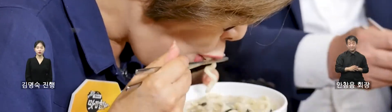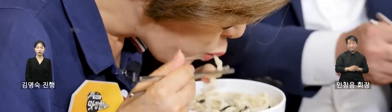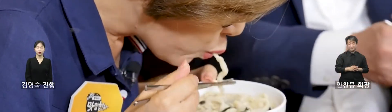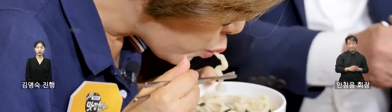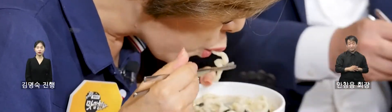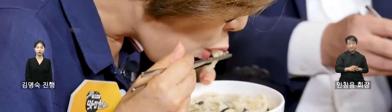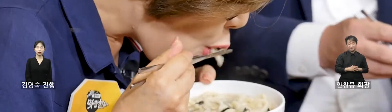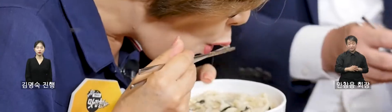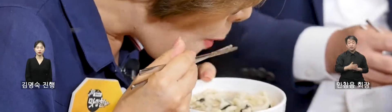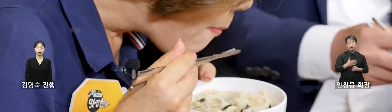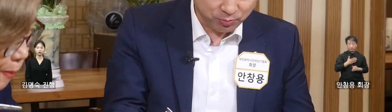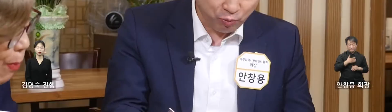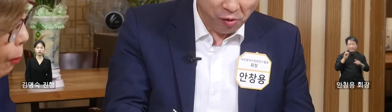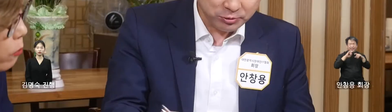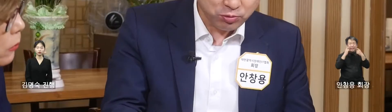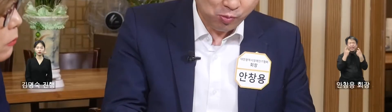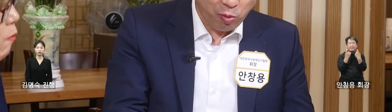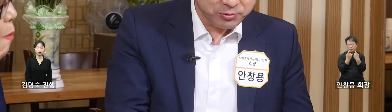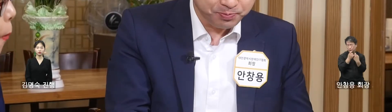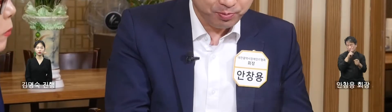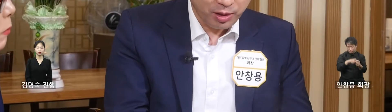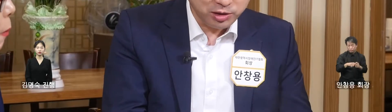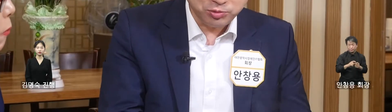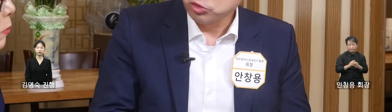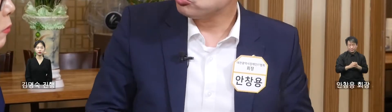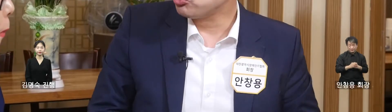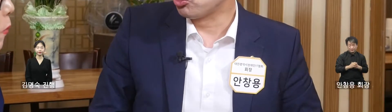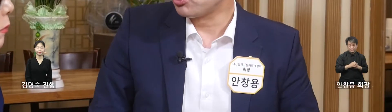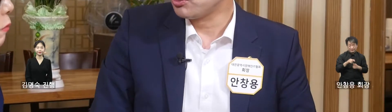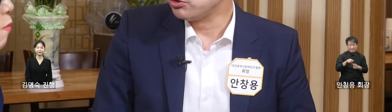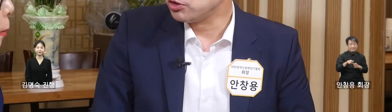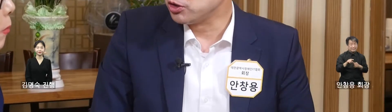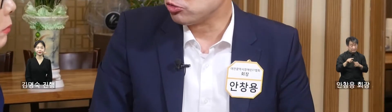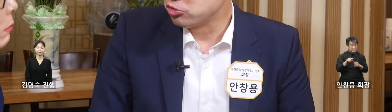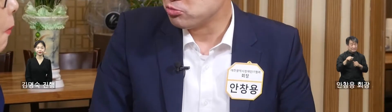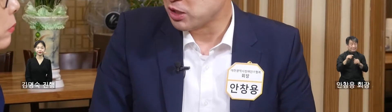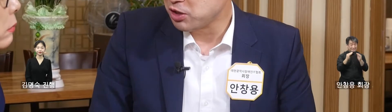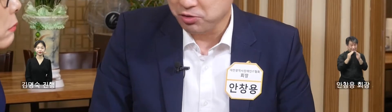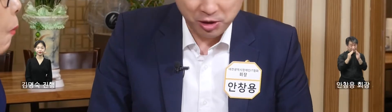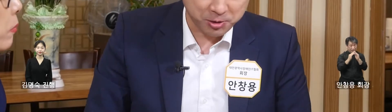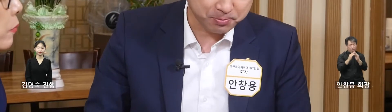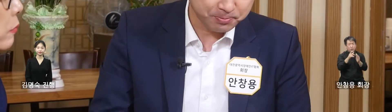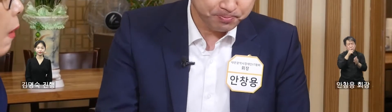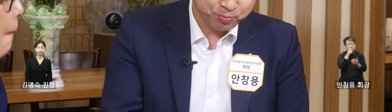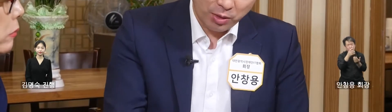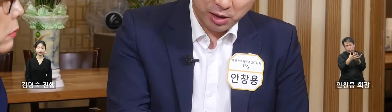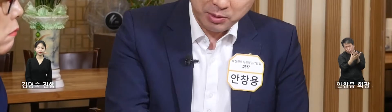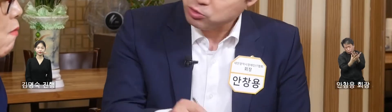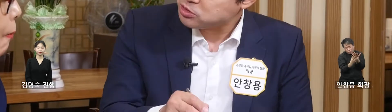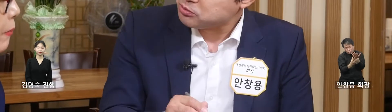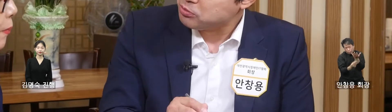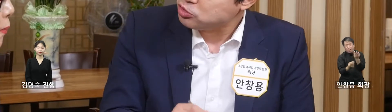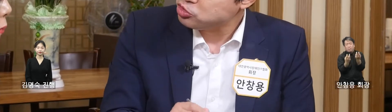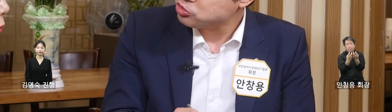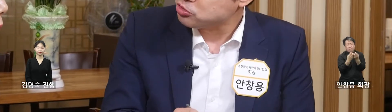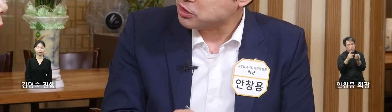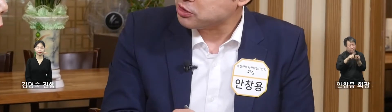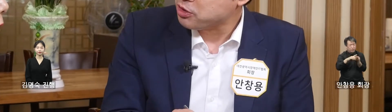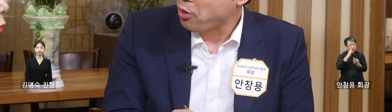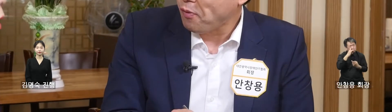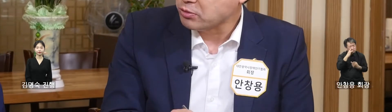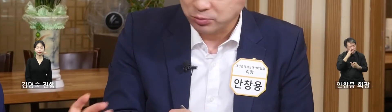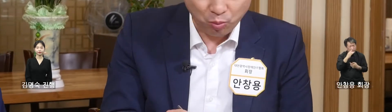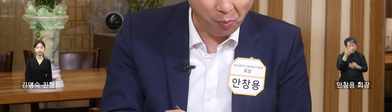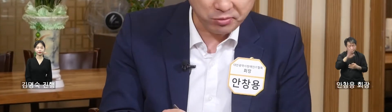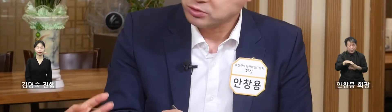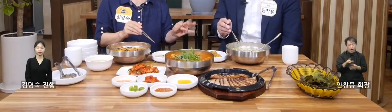저는 개인적으로 이 집 육수를 어떻게 내는지 궁금하긴 하는데 아마도 이제 멸치육수로 낸